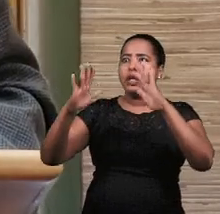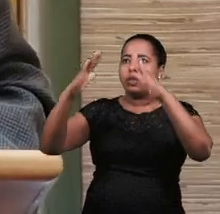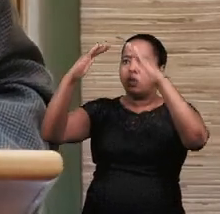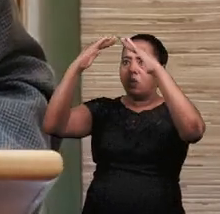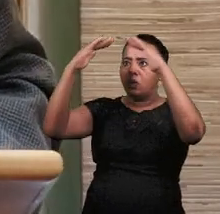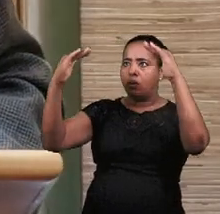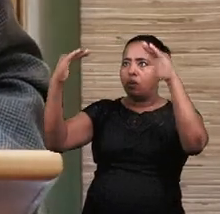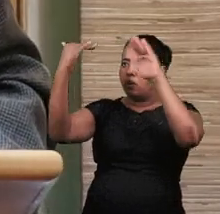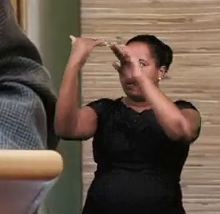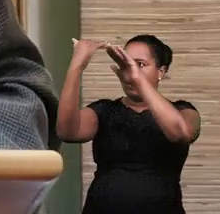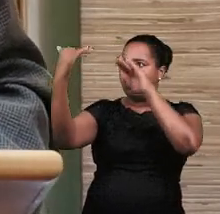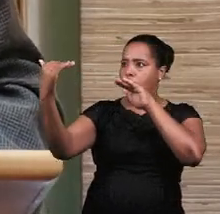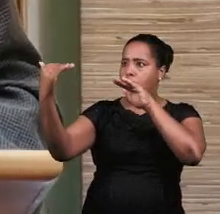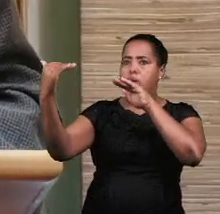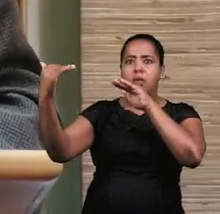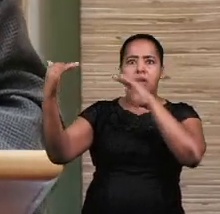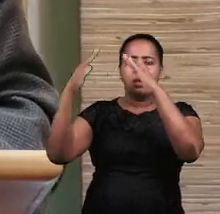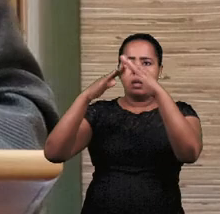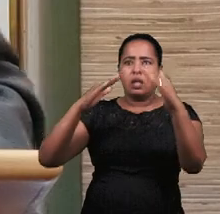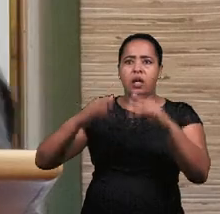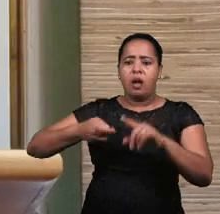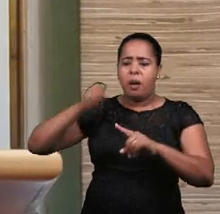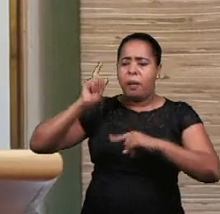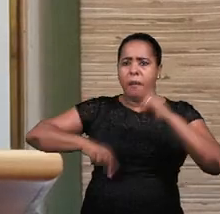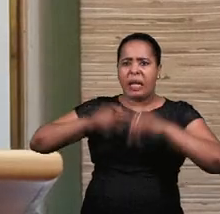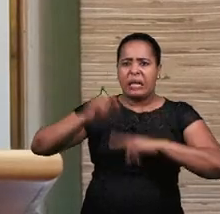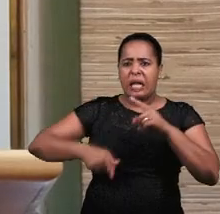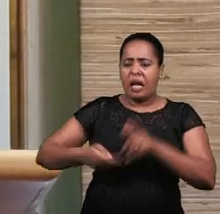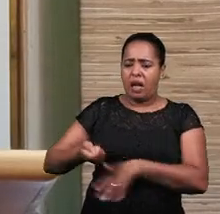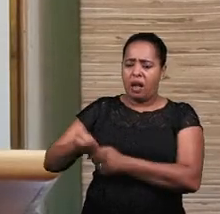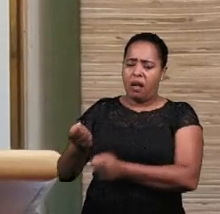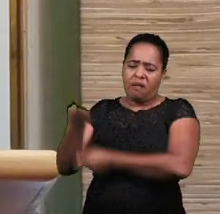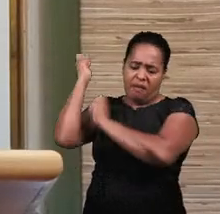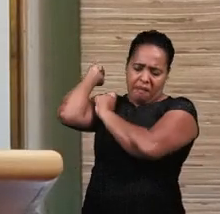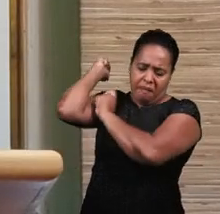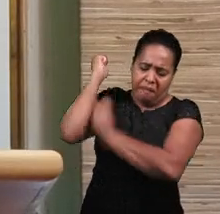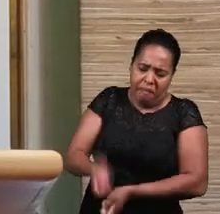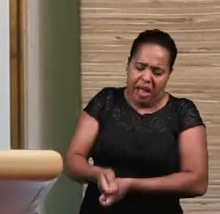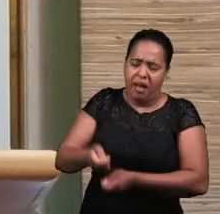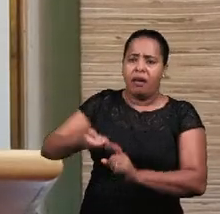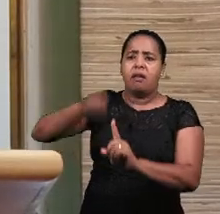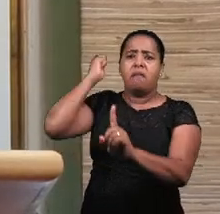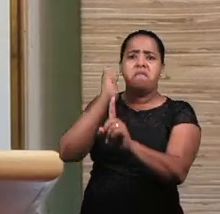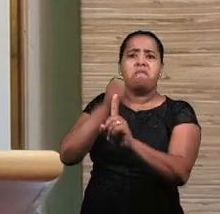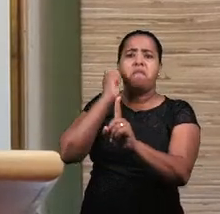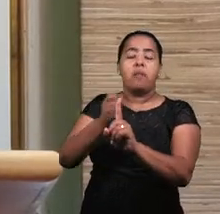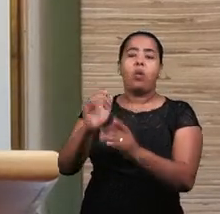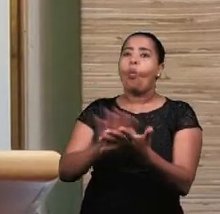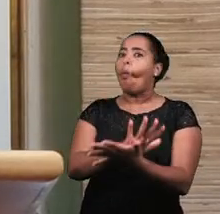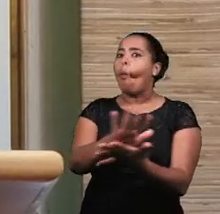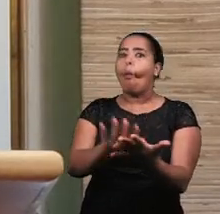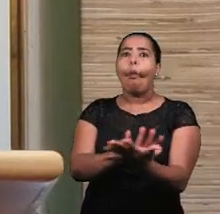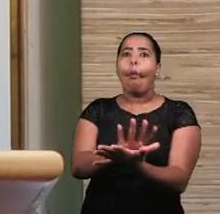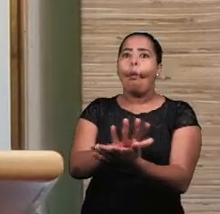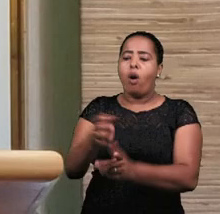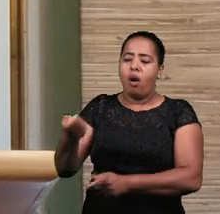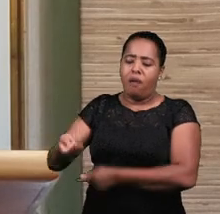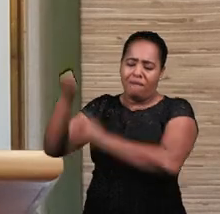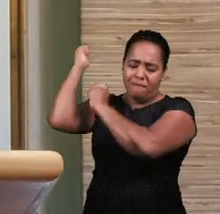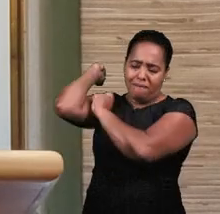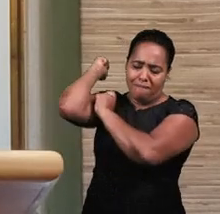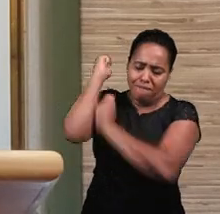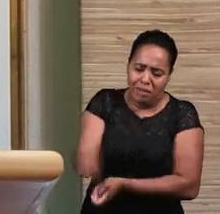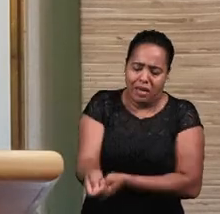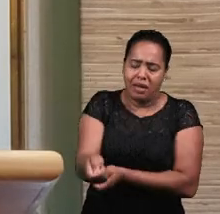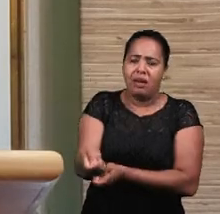le temple soit construit avec des instruments de pointu, ni hache, ni marteau, ni rien de tout, parce